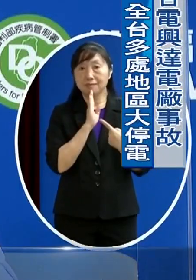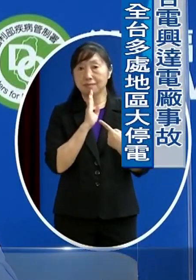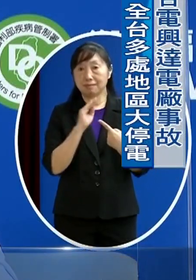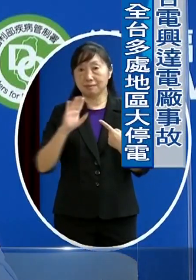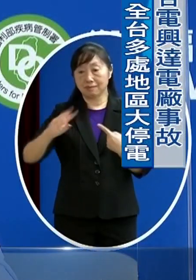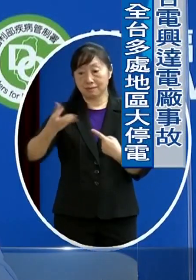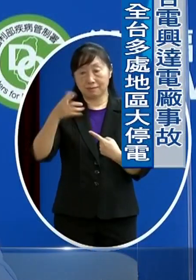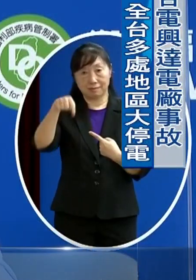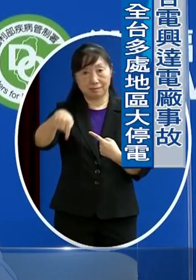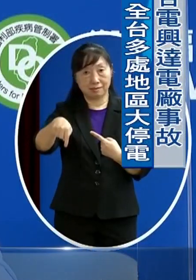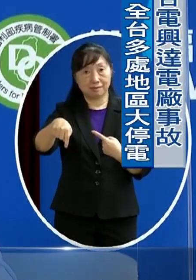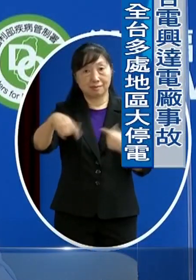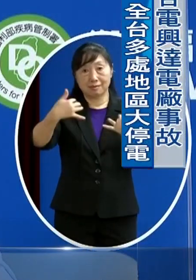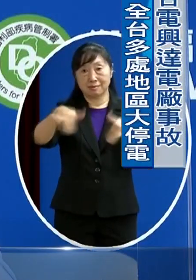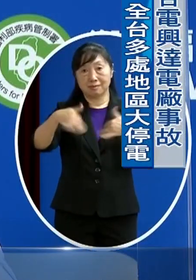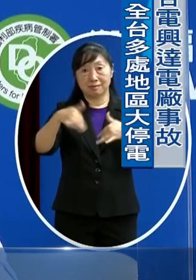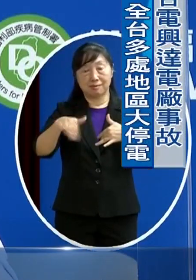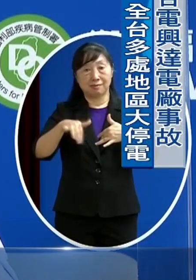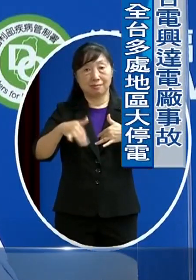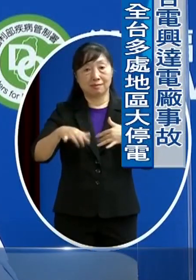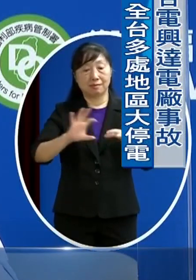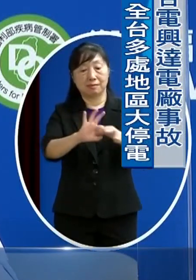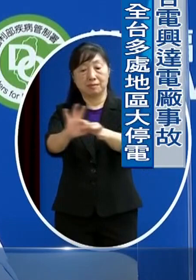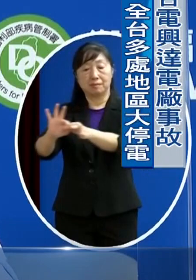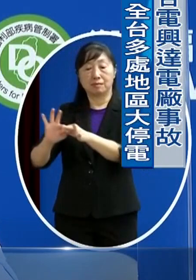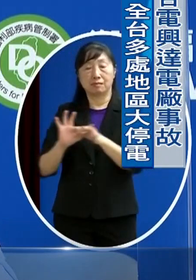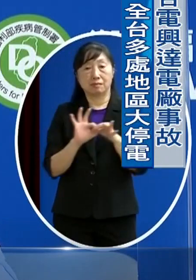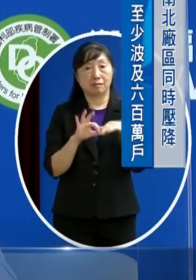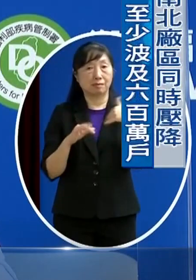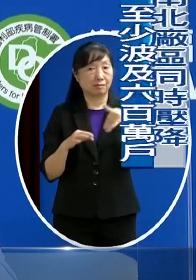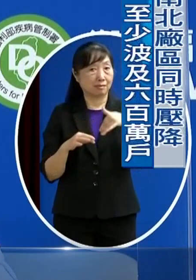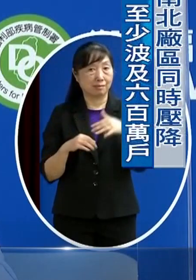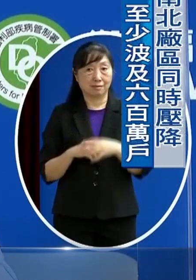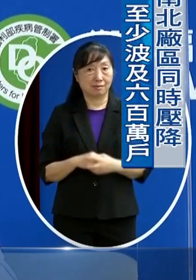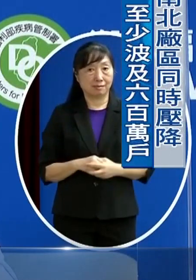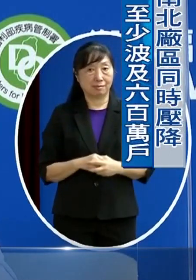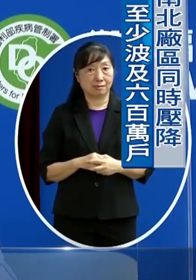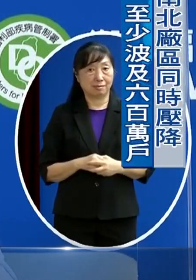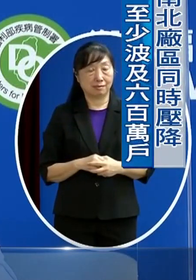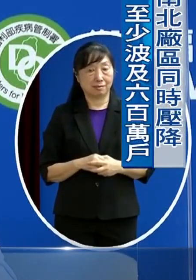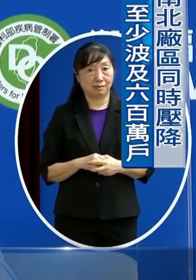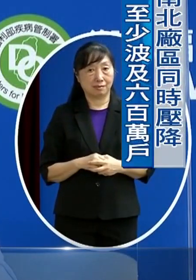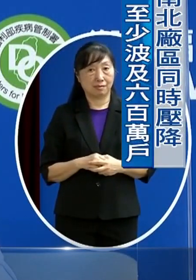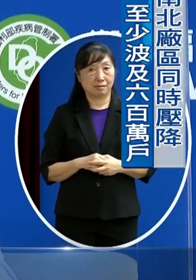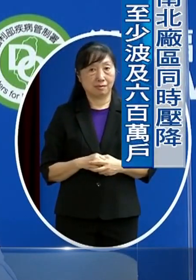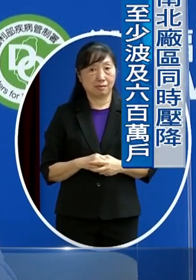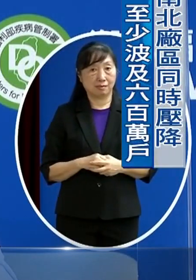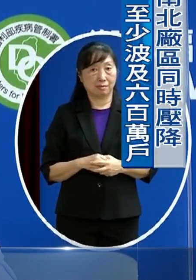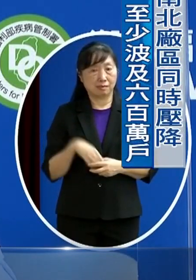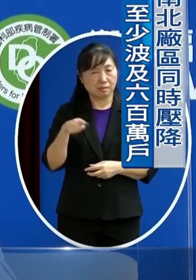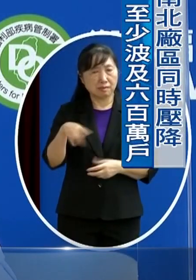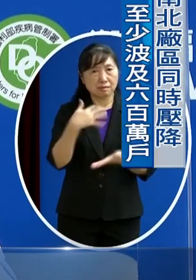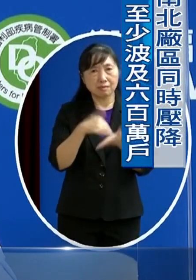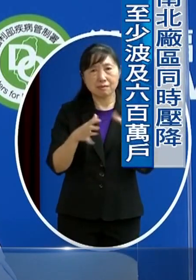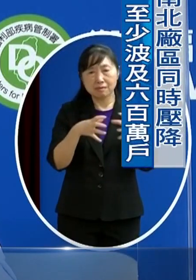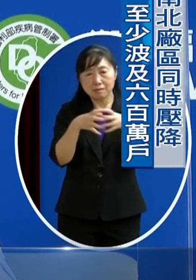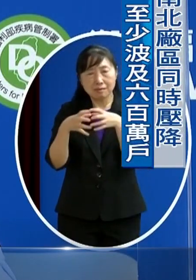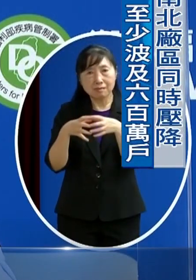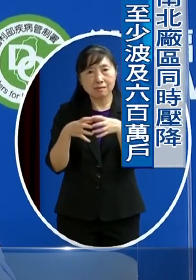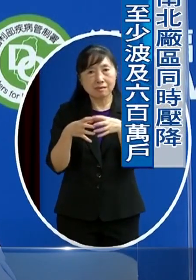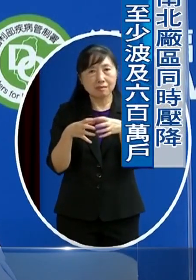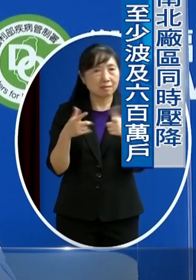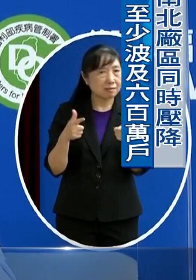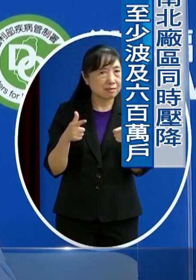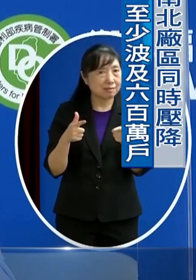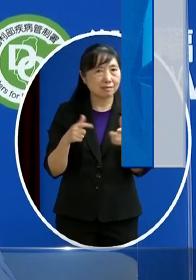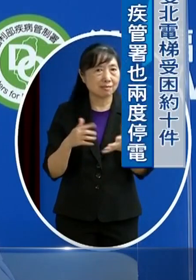基本上现在还没有串起来。好，那事实上，我们现在来讲这个说到底是群聚还不是还是什